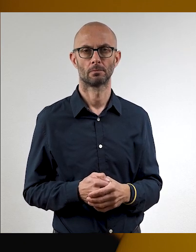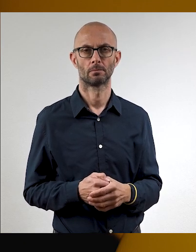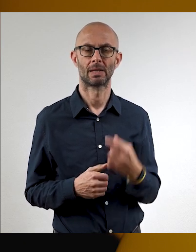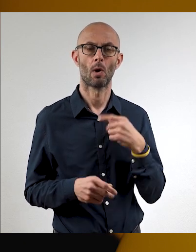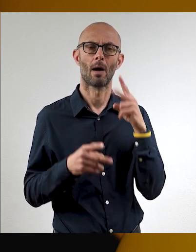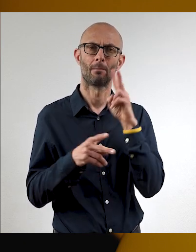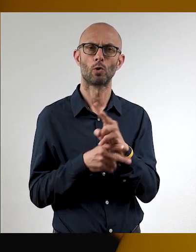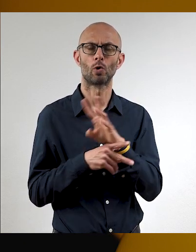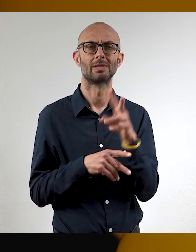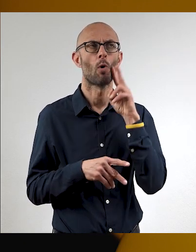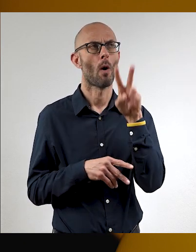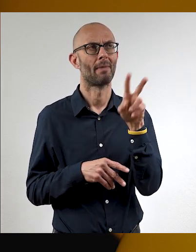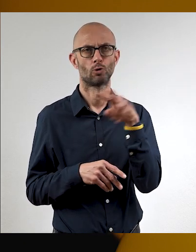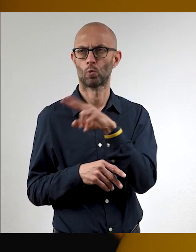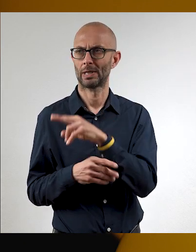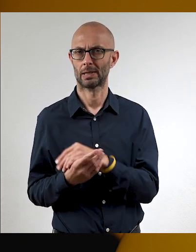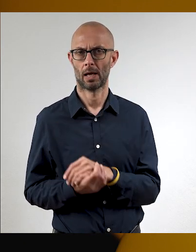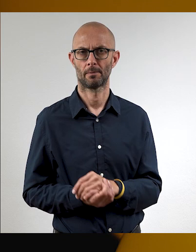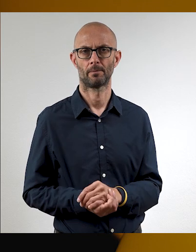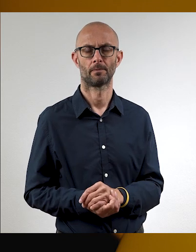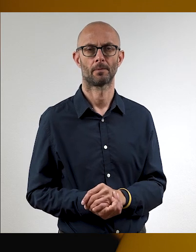Samo pozorno opazujte.